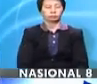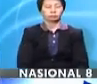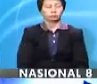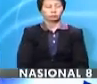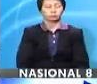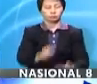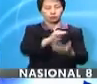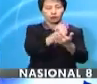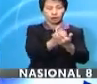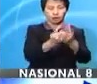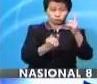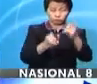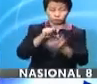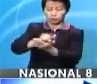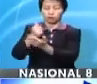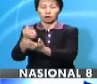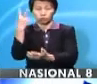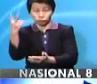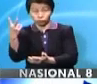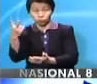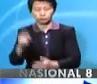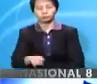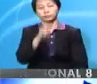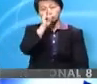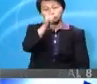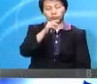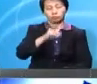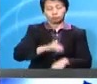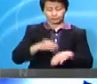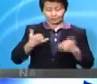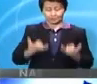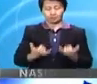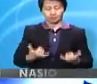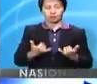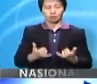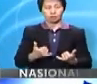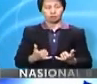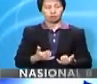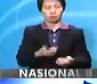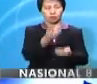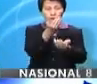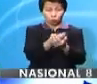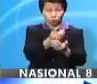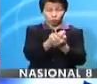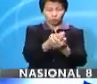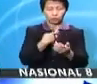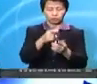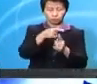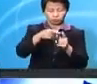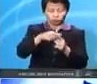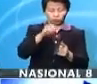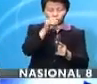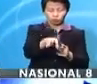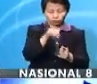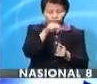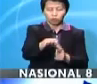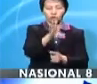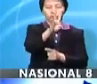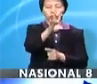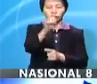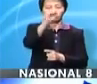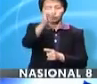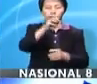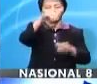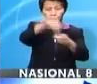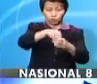1 dan akaun 2. Sebenarnya pada masa sekarang, sebarang wang yang kita mencarum, 70% akan